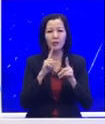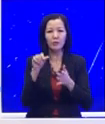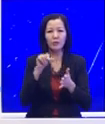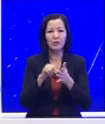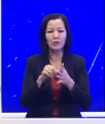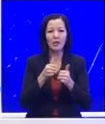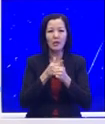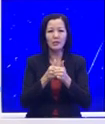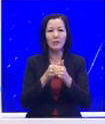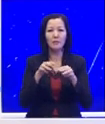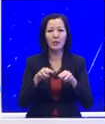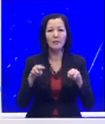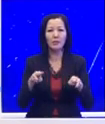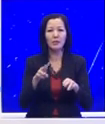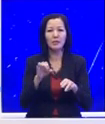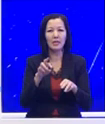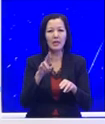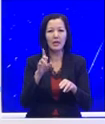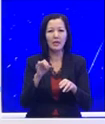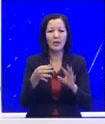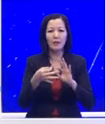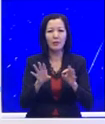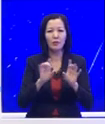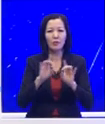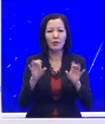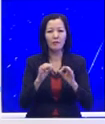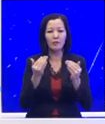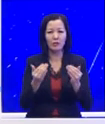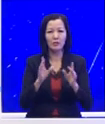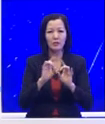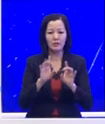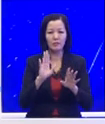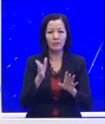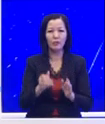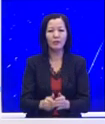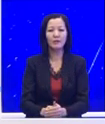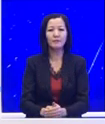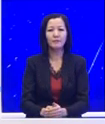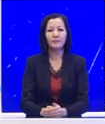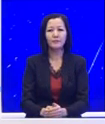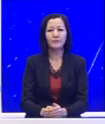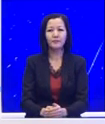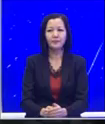участием заместителя премьер-министра Романа Скляра. Подробнее в материале моего коллеги Тамира Анитова.